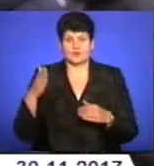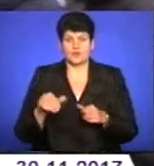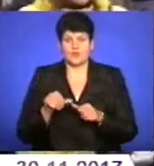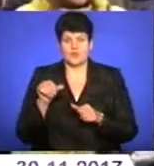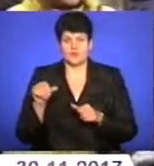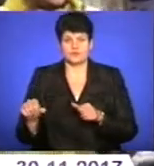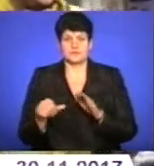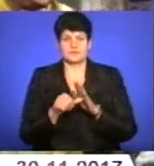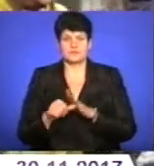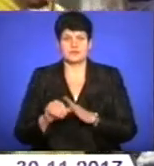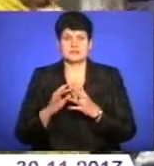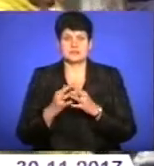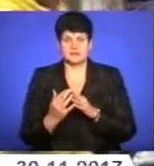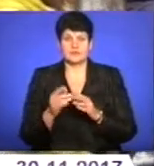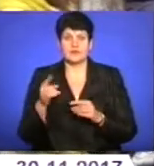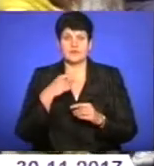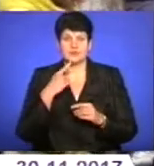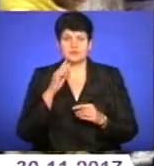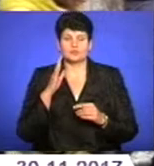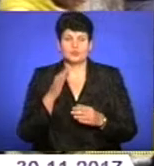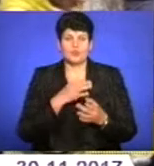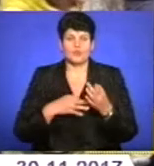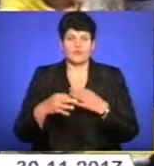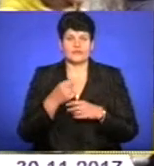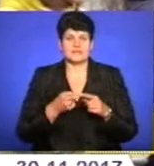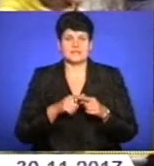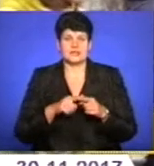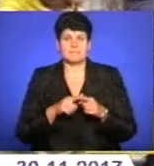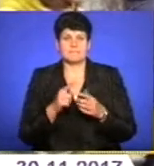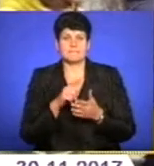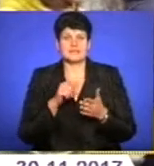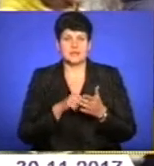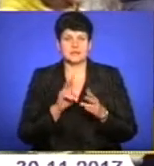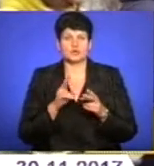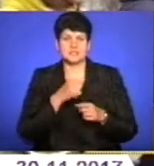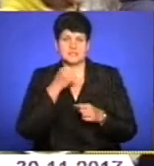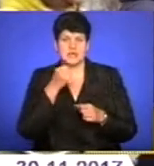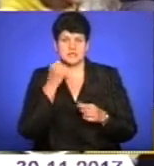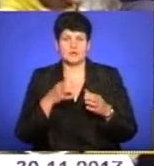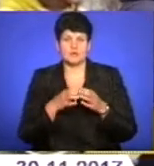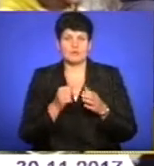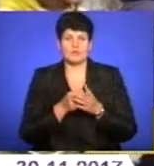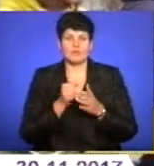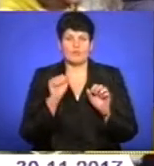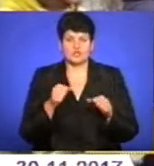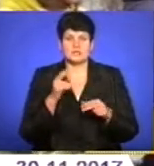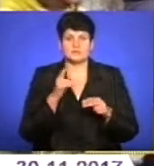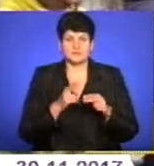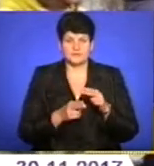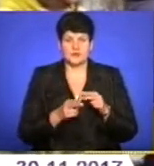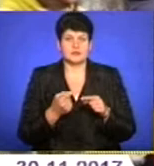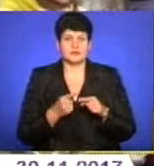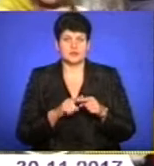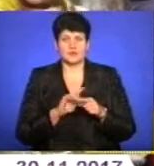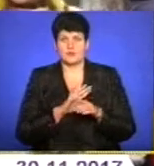дискримінація села. Вони казали, що будуть обговорювати це питання, хто старша група, що може доходити, але цього не